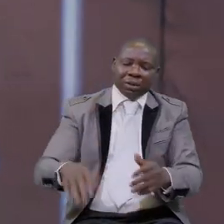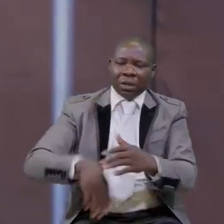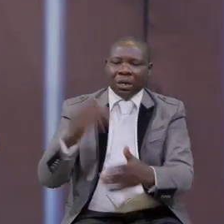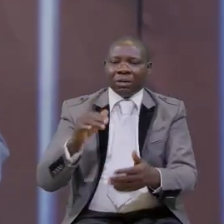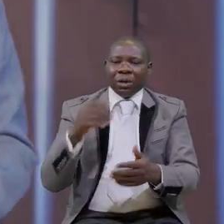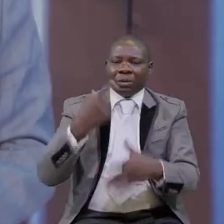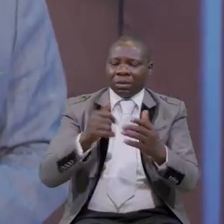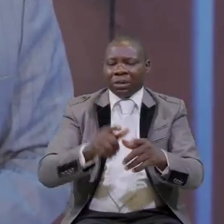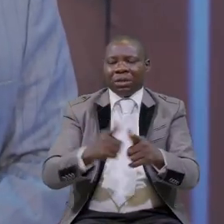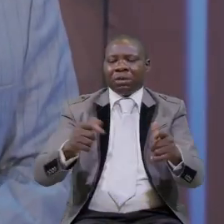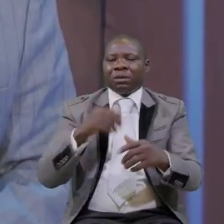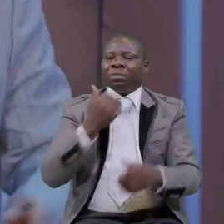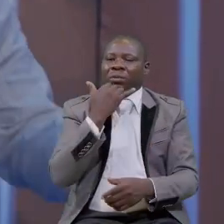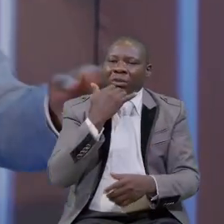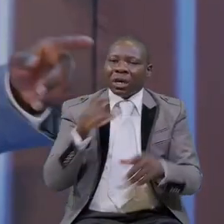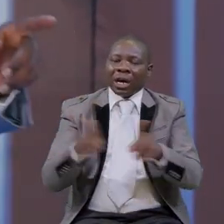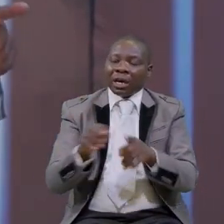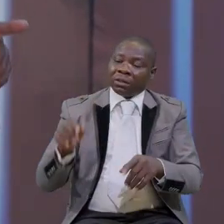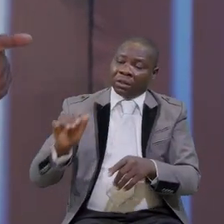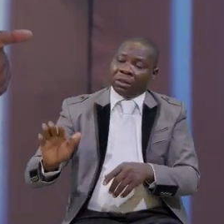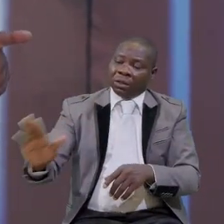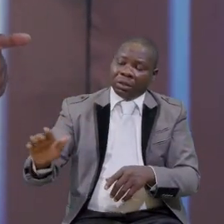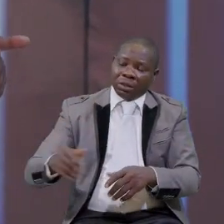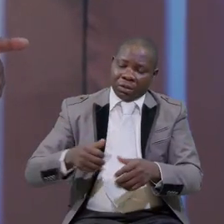verser, à verser, ça continue à augmenter.